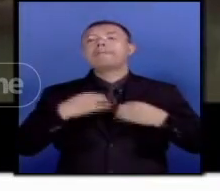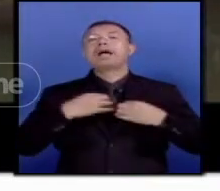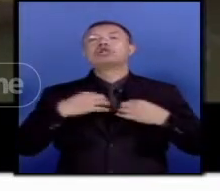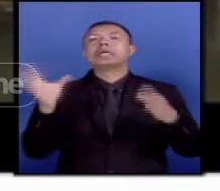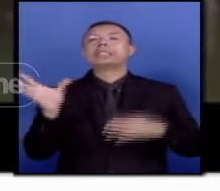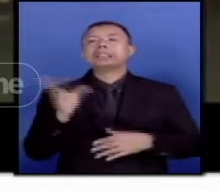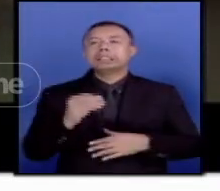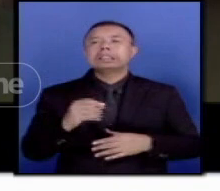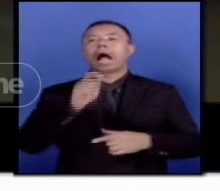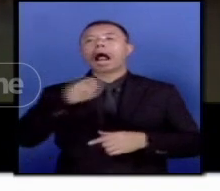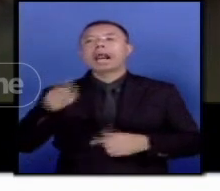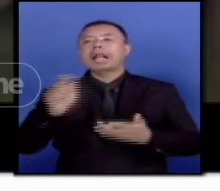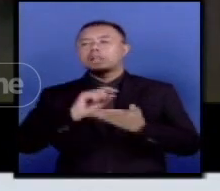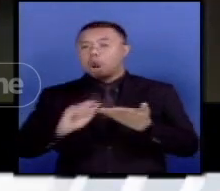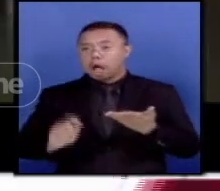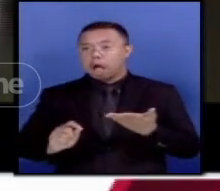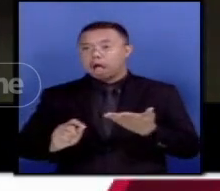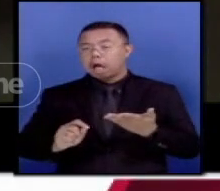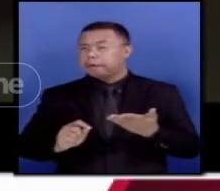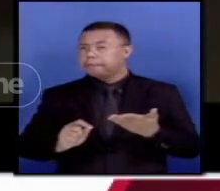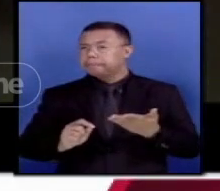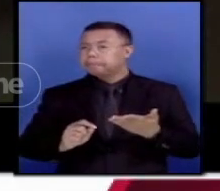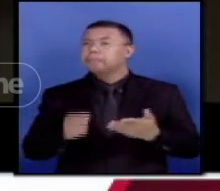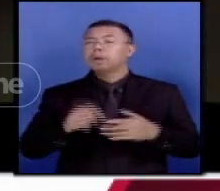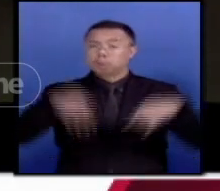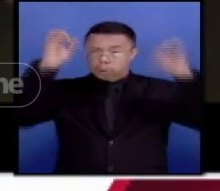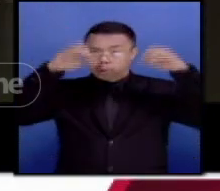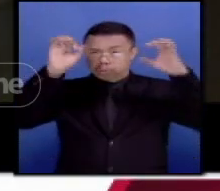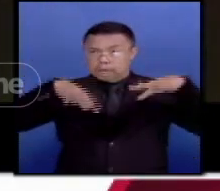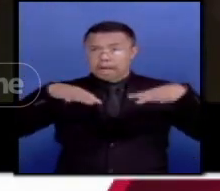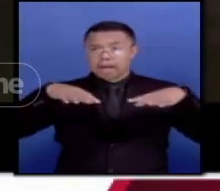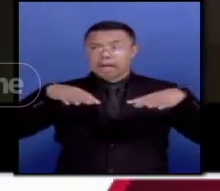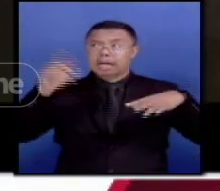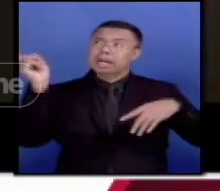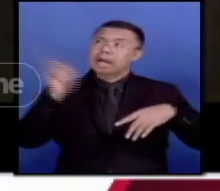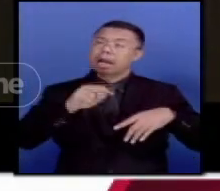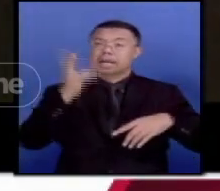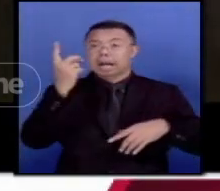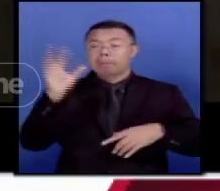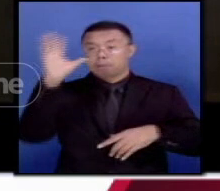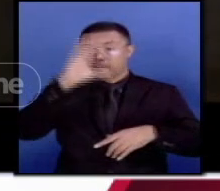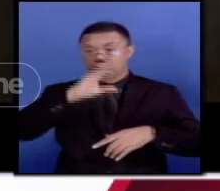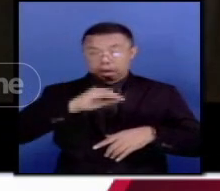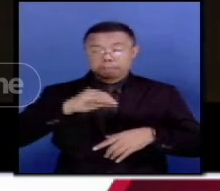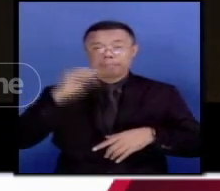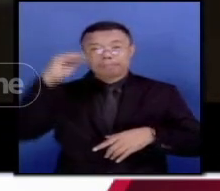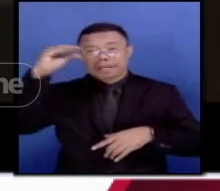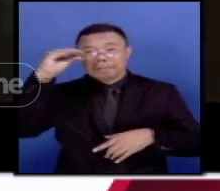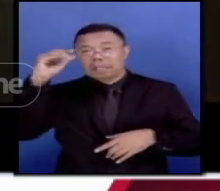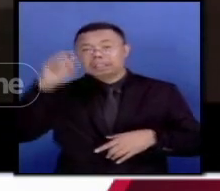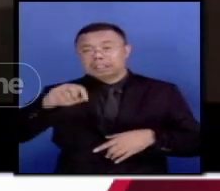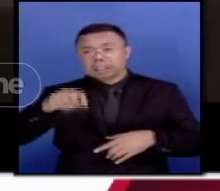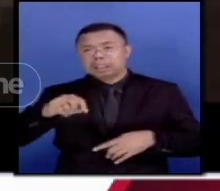peralatan sekolah di mana memang eee karena hujan terjadinya sejak eee Rabu malam sehingga Pada paginya